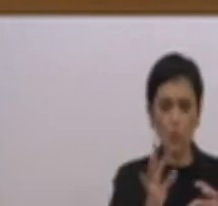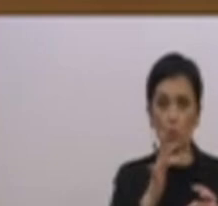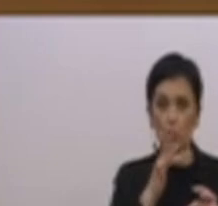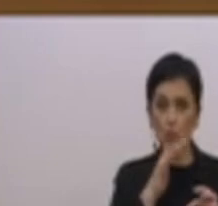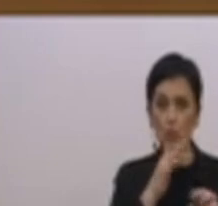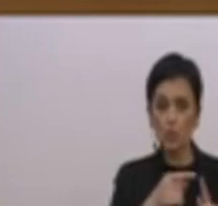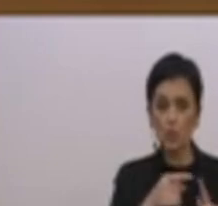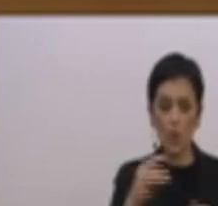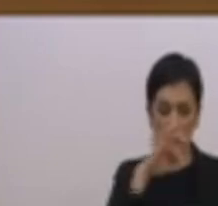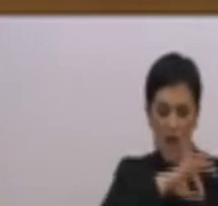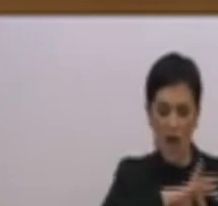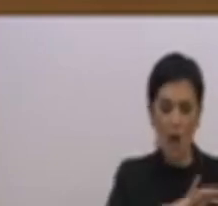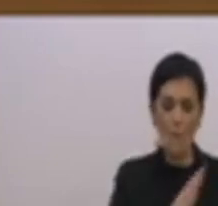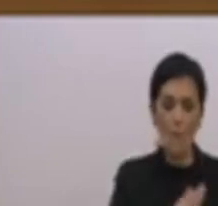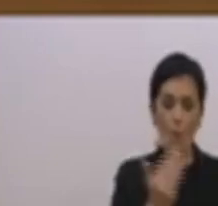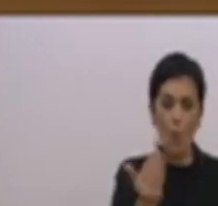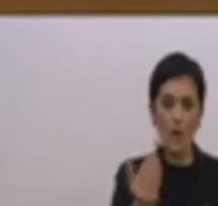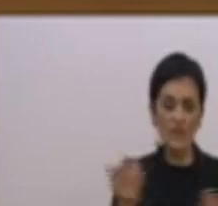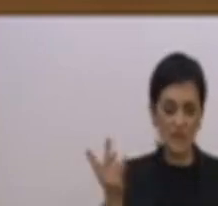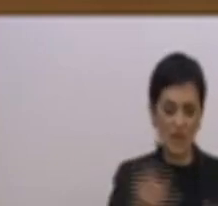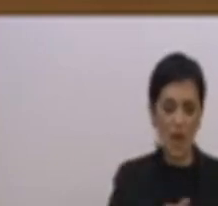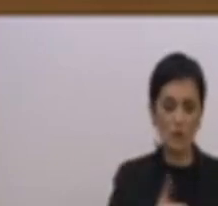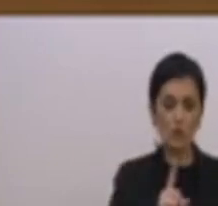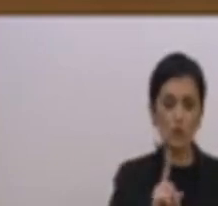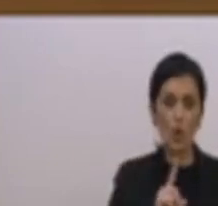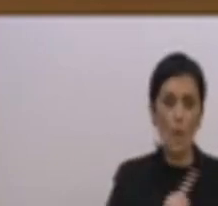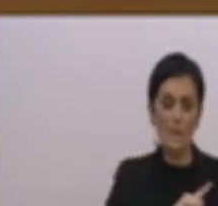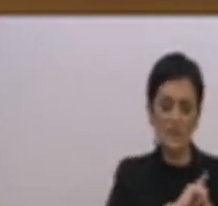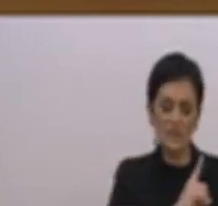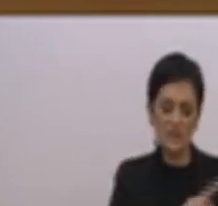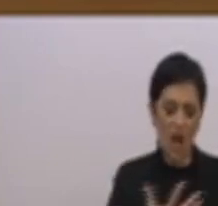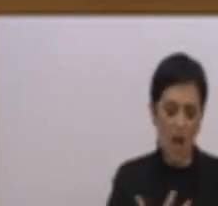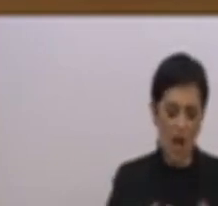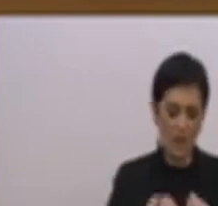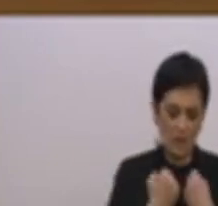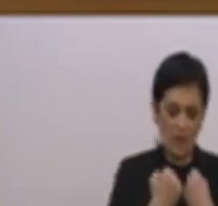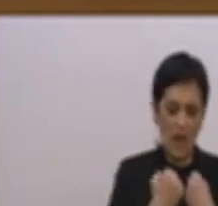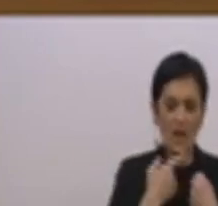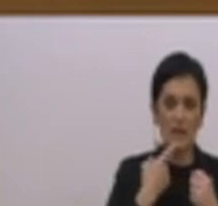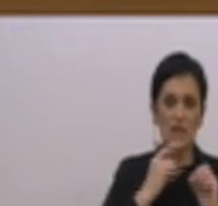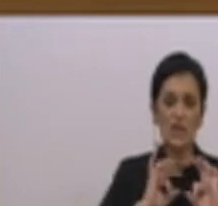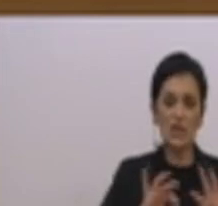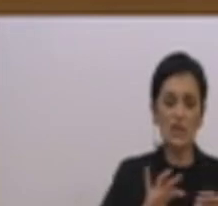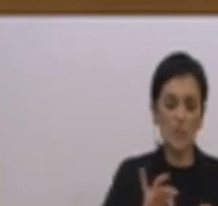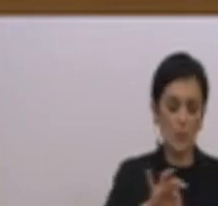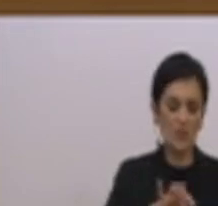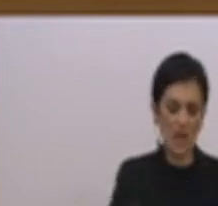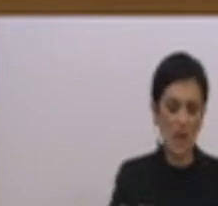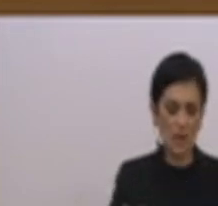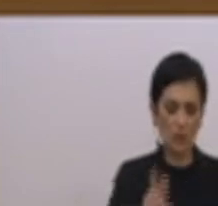გამოყენების უფლება აქვთ, რამდენიც დასჭირდებათ, რომ ძალა მოიკრიბონ და ისაუბრონ ძალადობაზე,